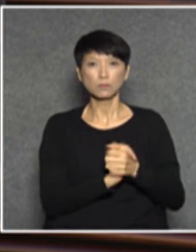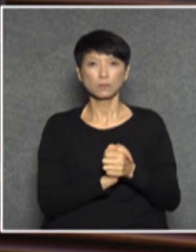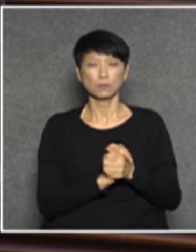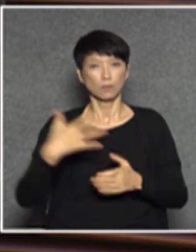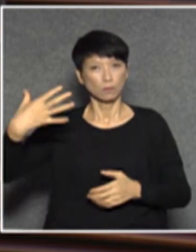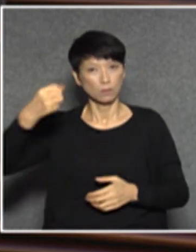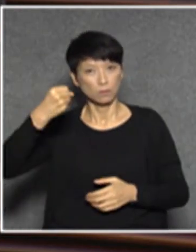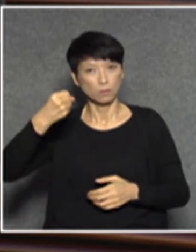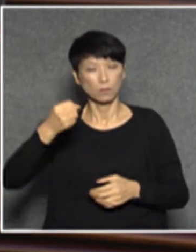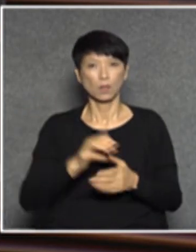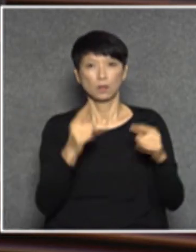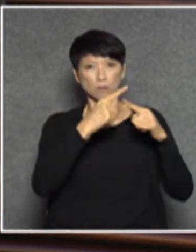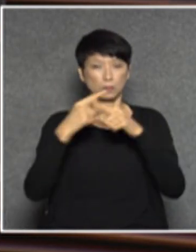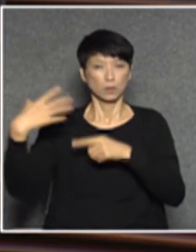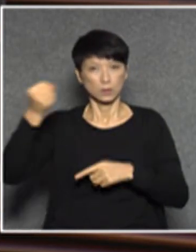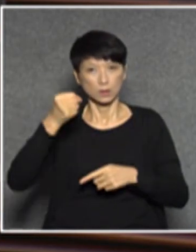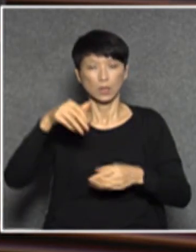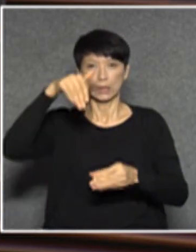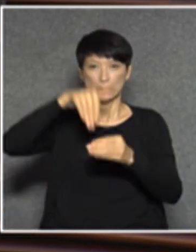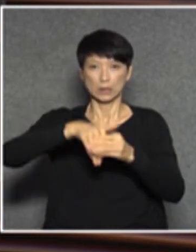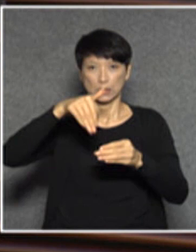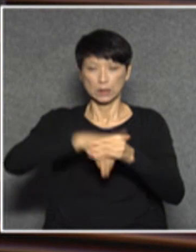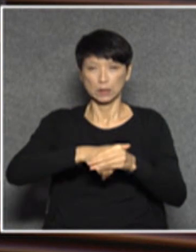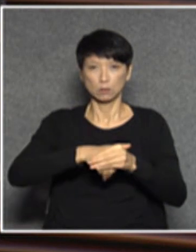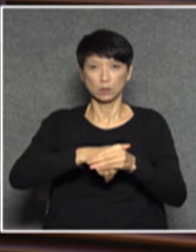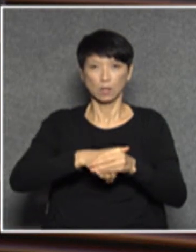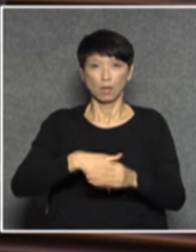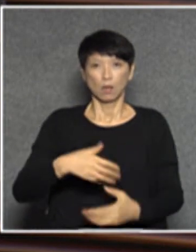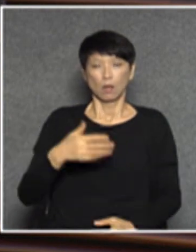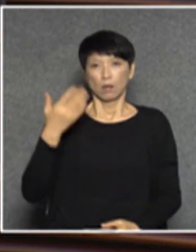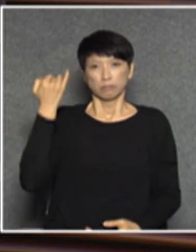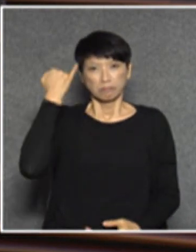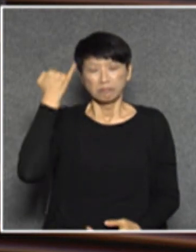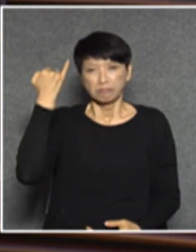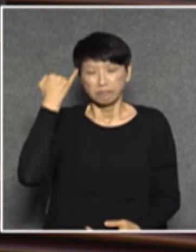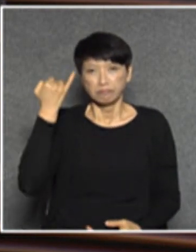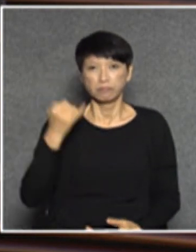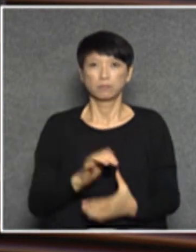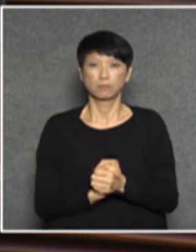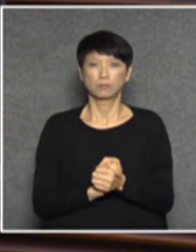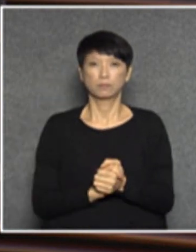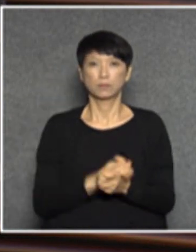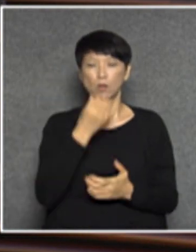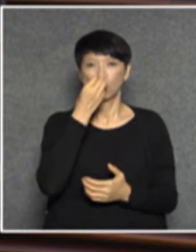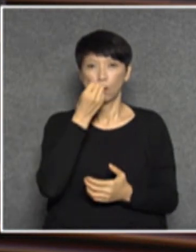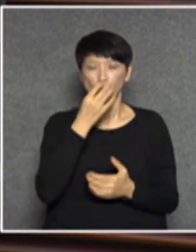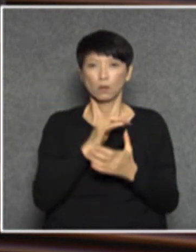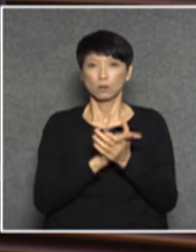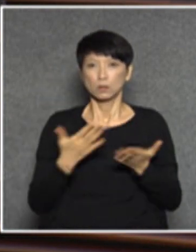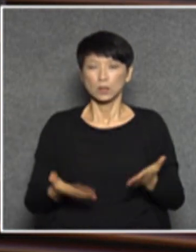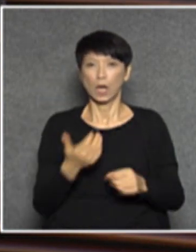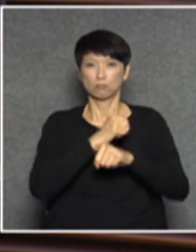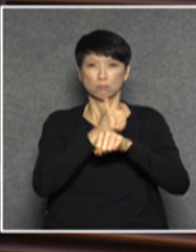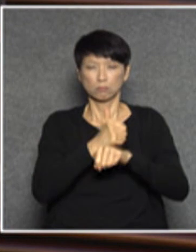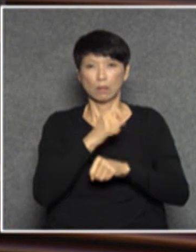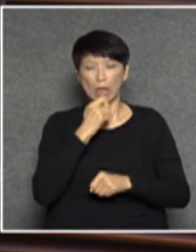好，他們的投資的態度和機制都是非常不成熟的，對香港來說可以說是禍中藏福的。當局怎